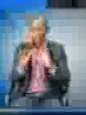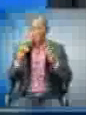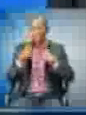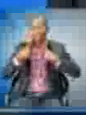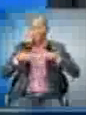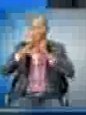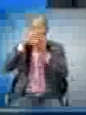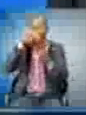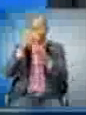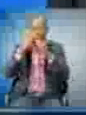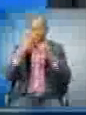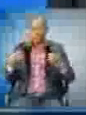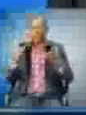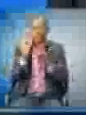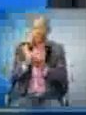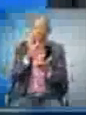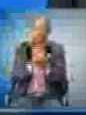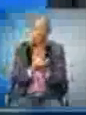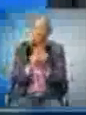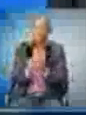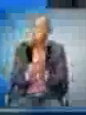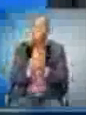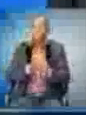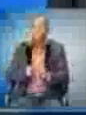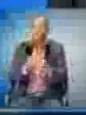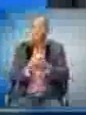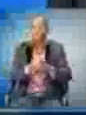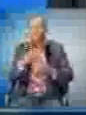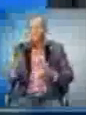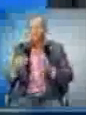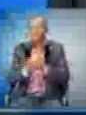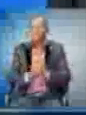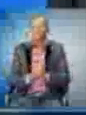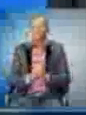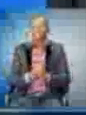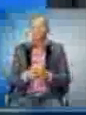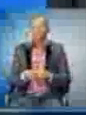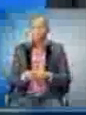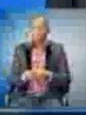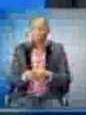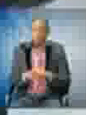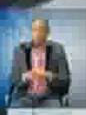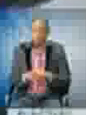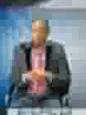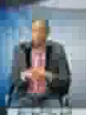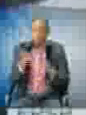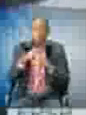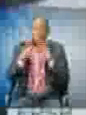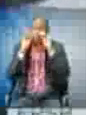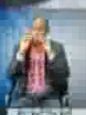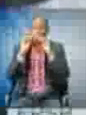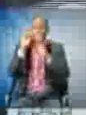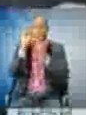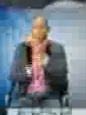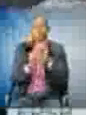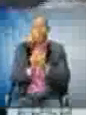une bonne partie de la matière. Les détails avec Maurice Mazel et Chris Odia. À l'enseignement primaire,